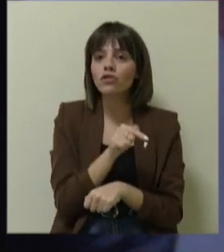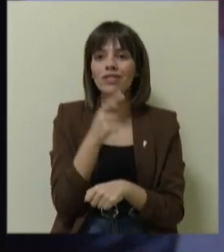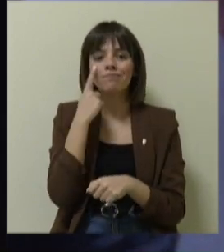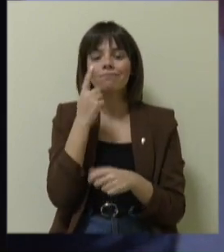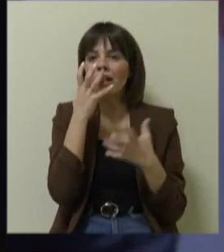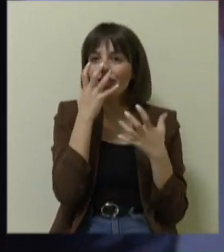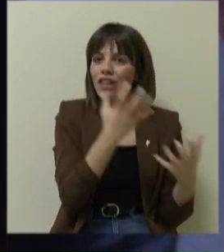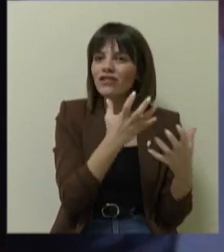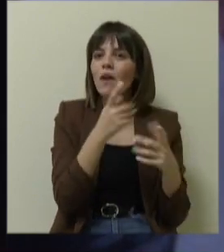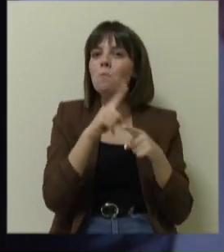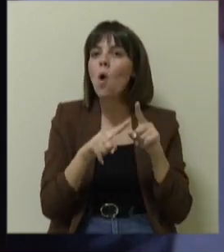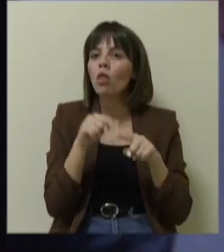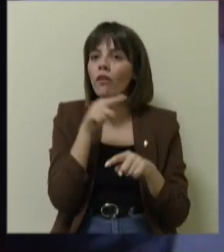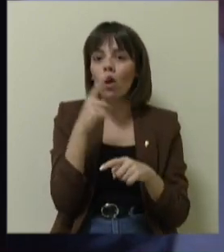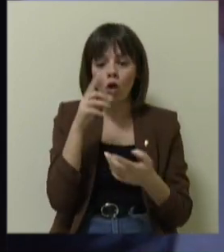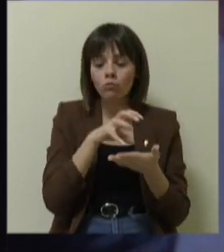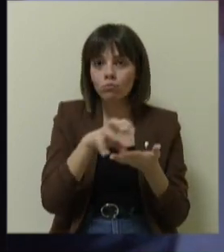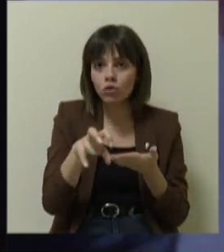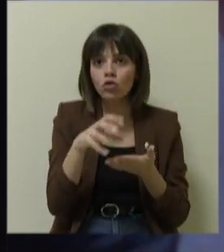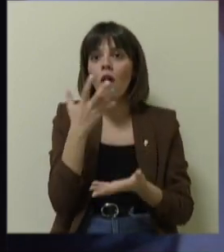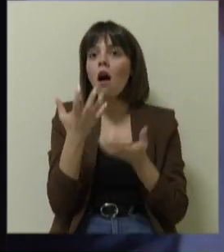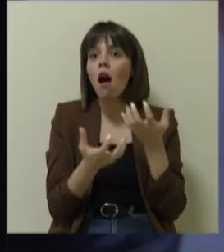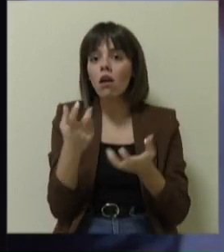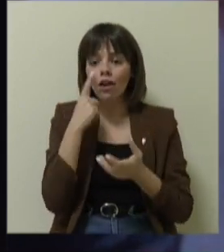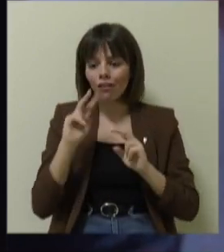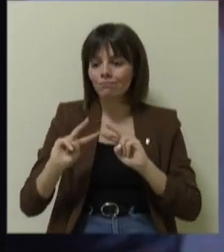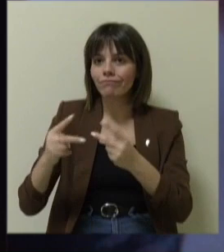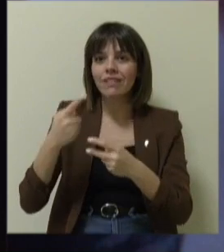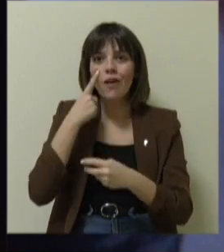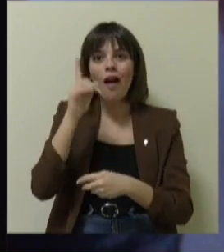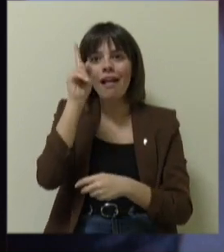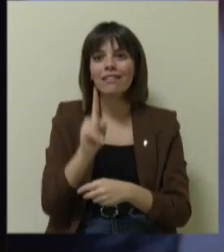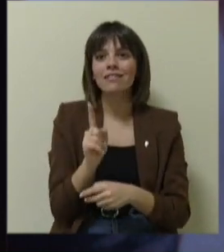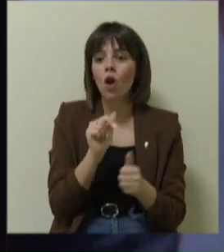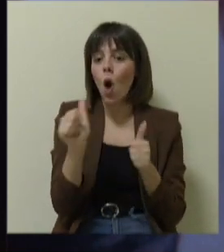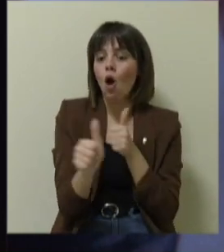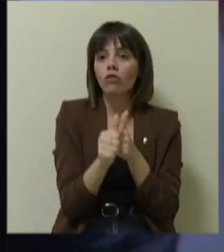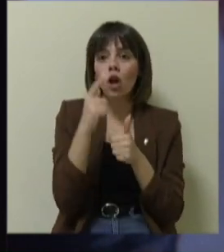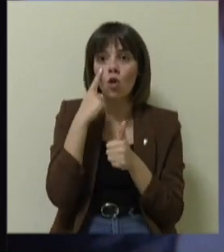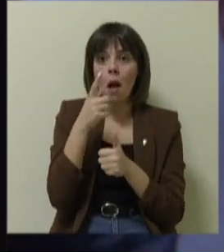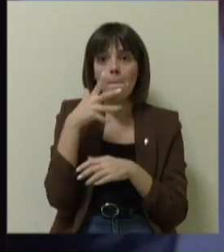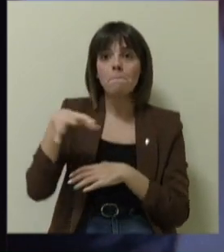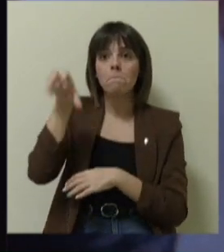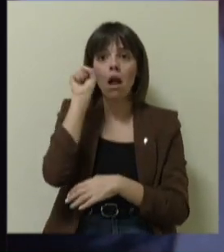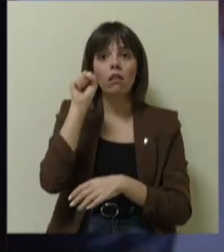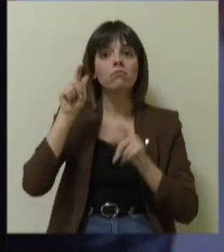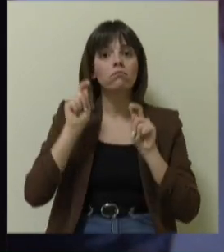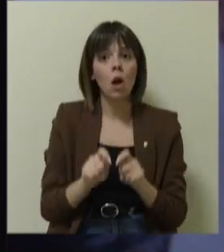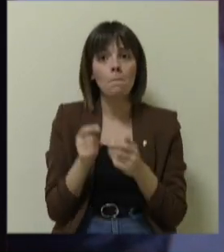teşvik politikalarının, bütçe ve kaynak tahsisindeki önceliklerin merkezine yerleştirmektir.